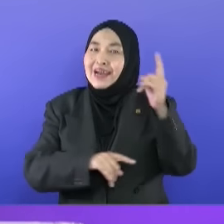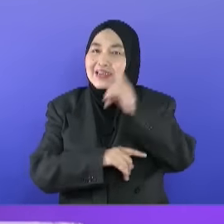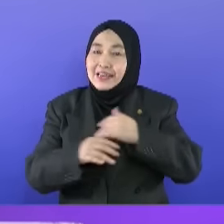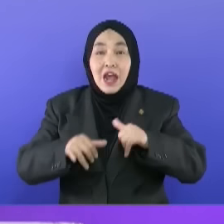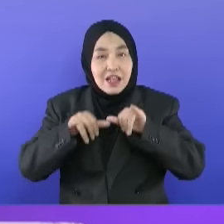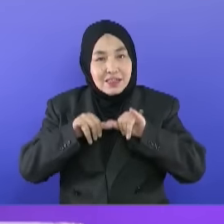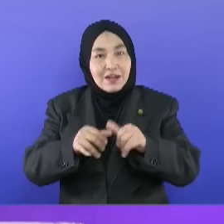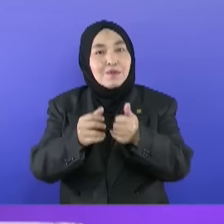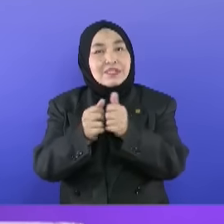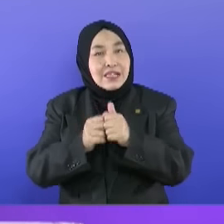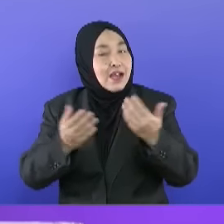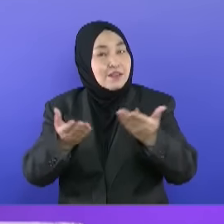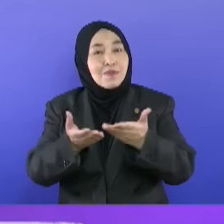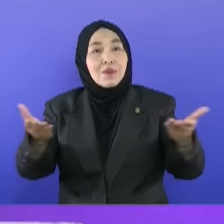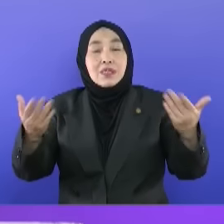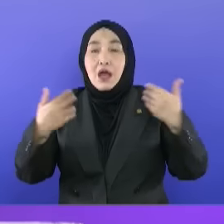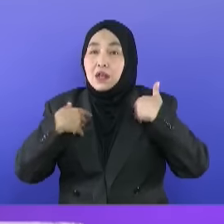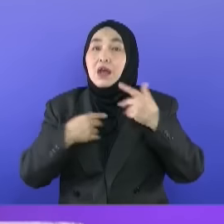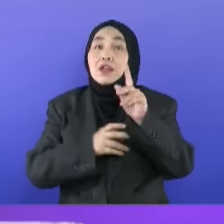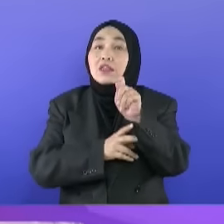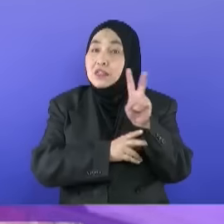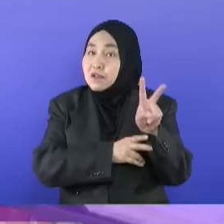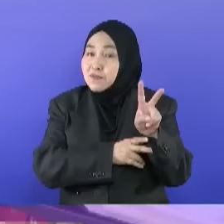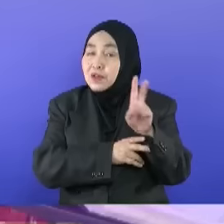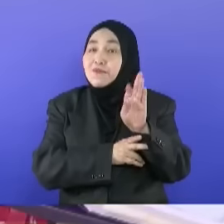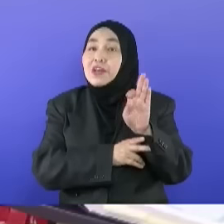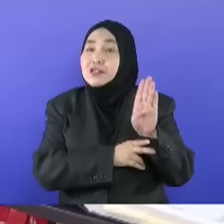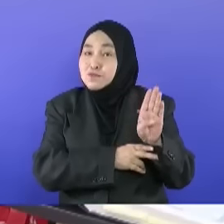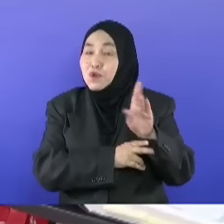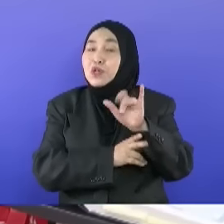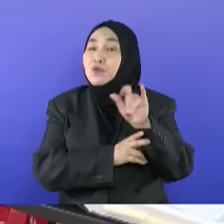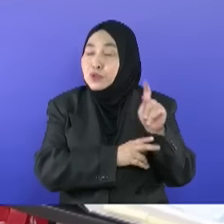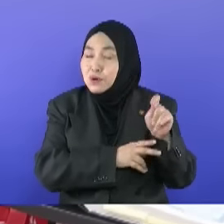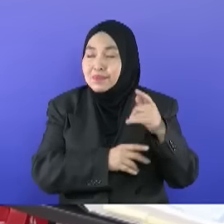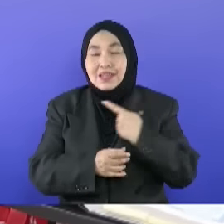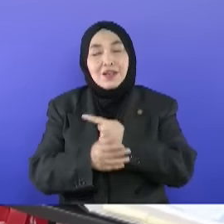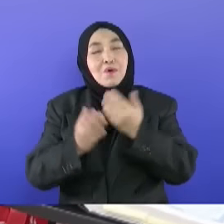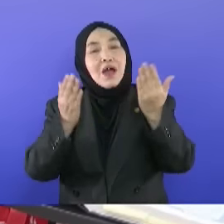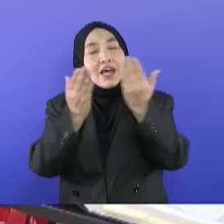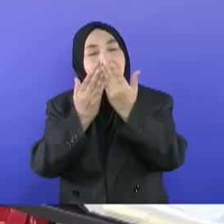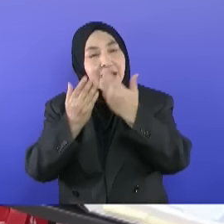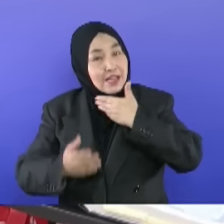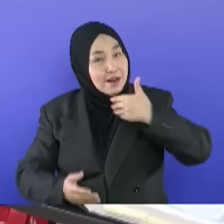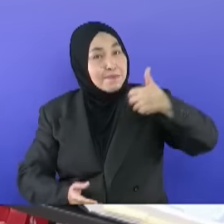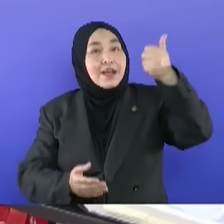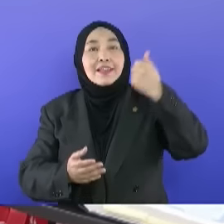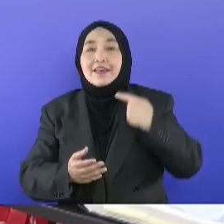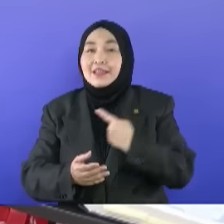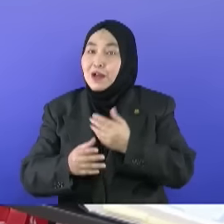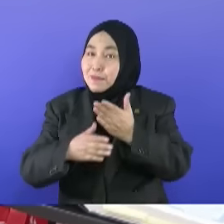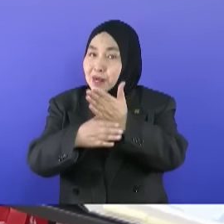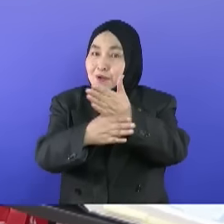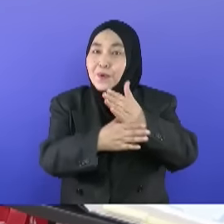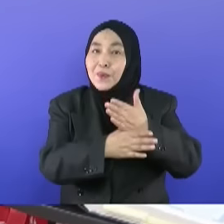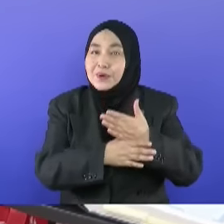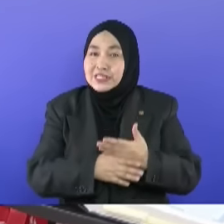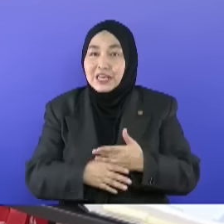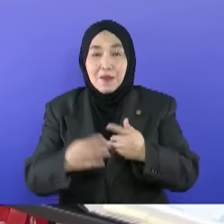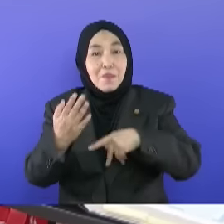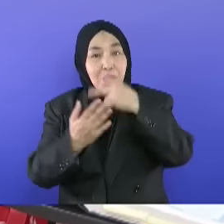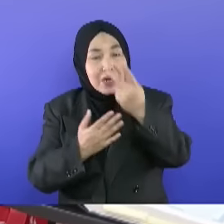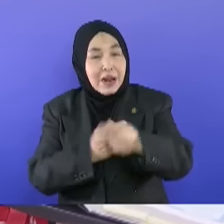terus dengan tuan-tuan yang berada di depan kaca TV, di Facebook, di YouTube. Kita doakan yang terbaik dan kita berkongsi ya